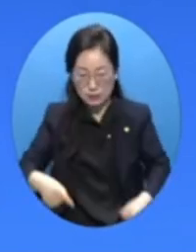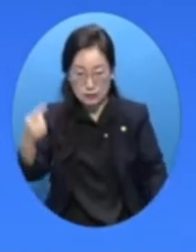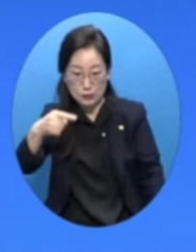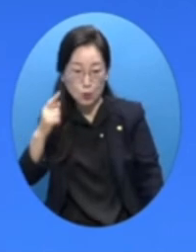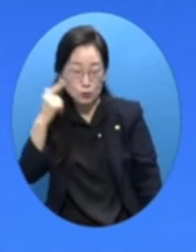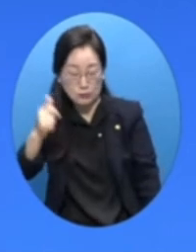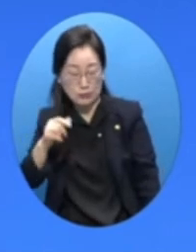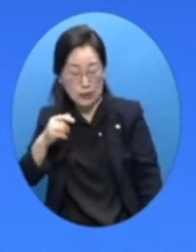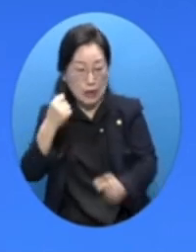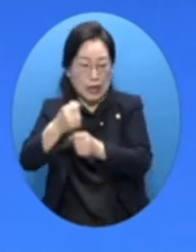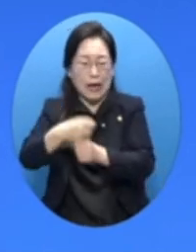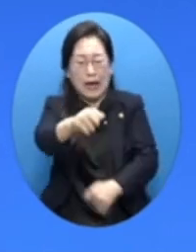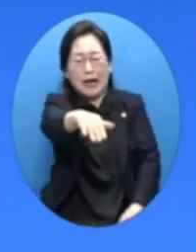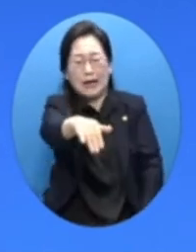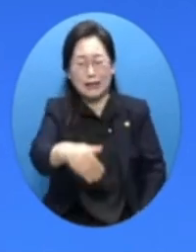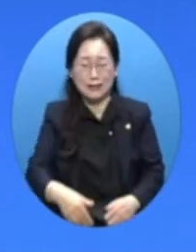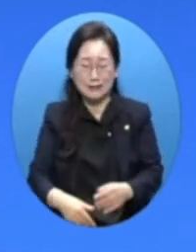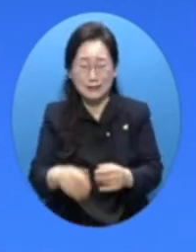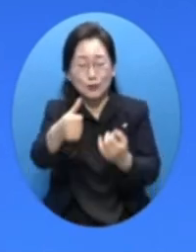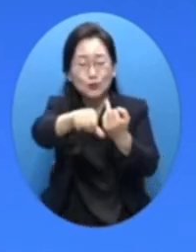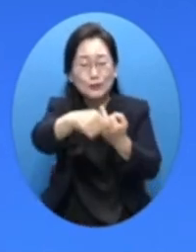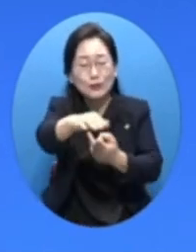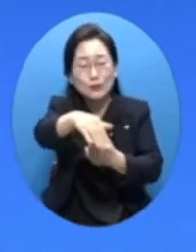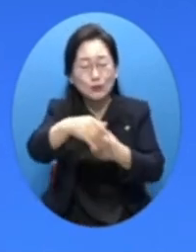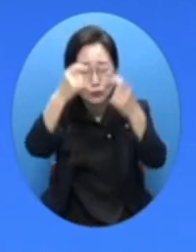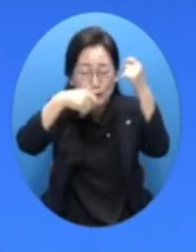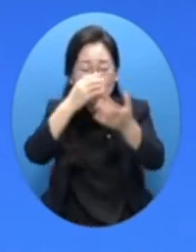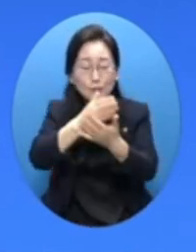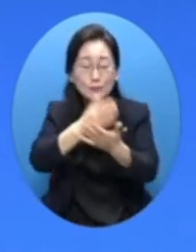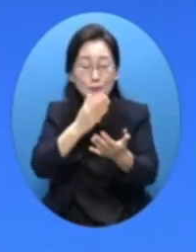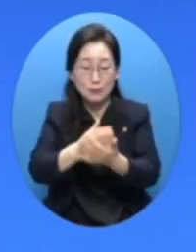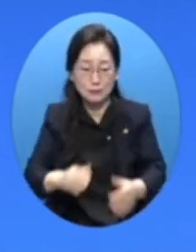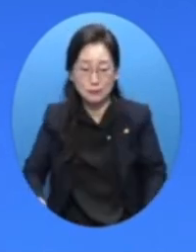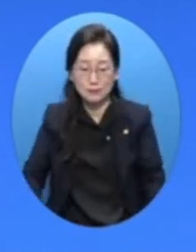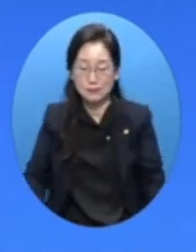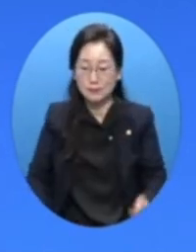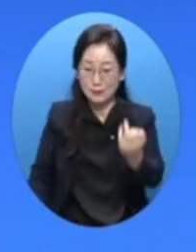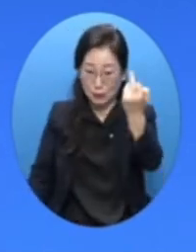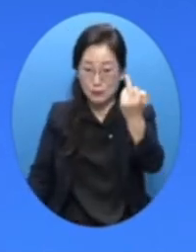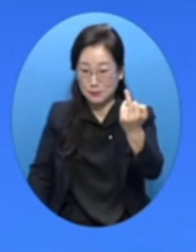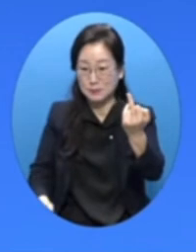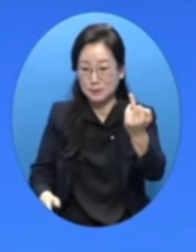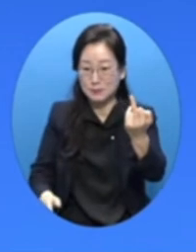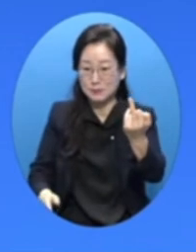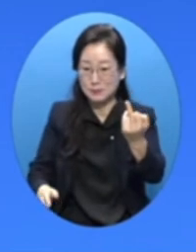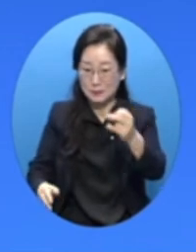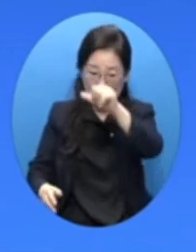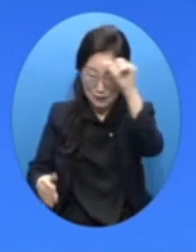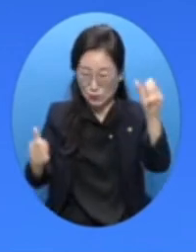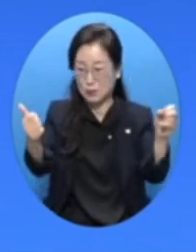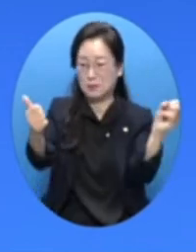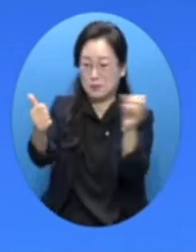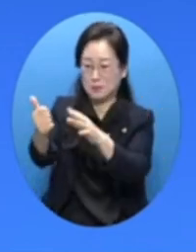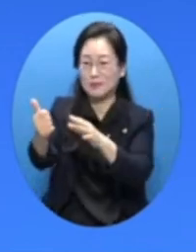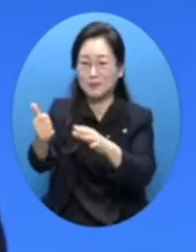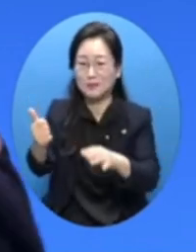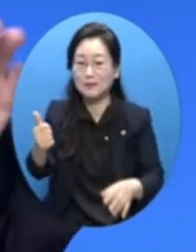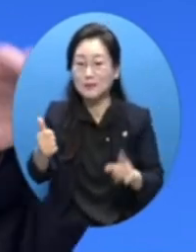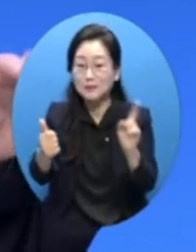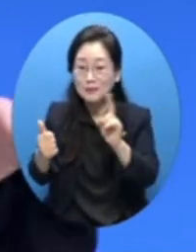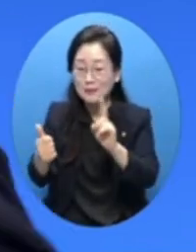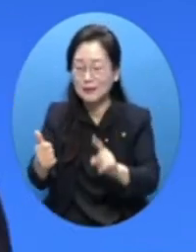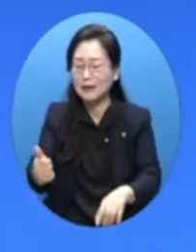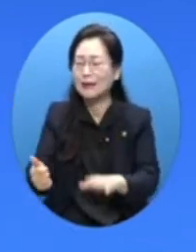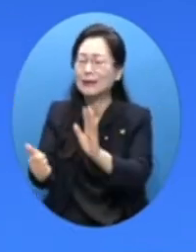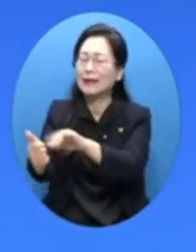당황해가지고 야 울지 마라 울지 마 울지 마 애들 달래니까 그 다음에 그 형님 장로님이 하신 말씀이 이 말씀입니다. 그냥